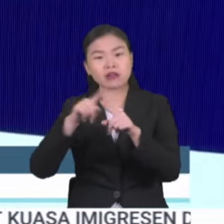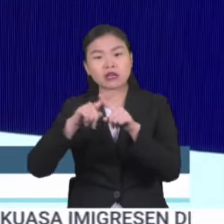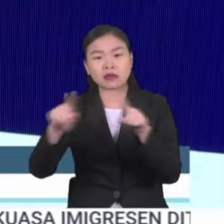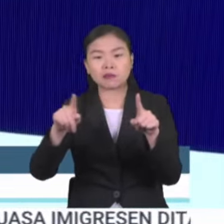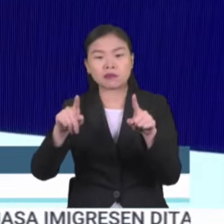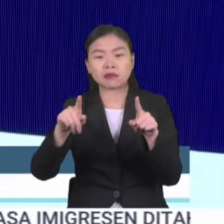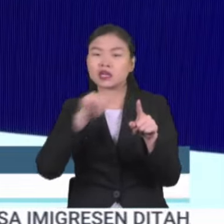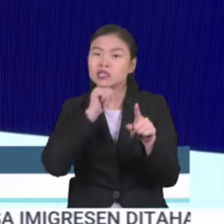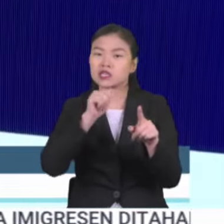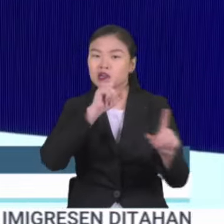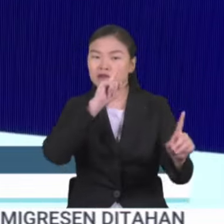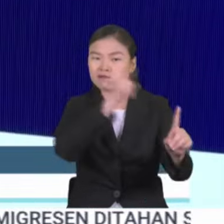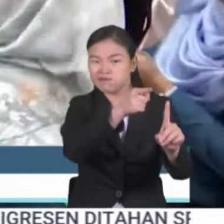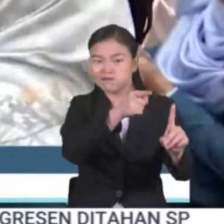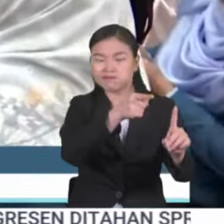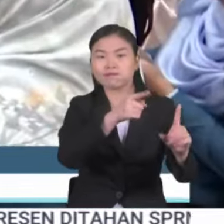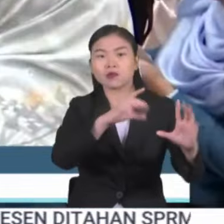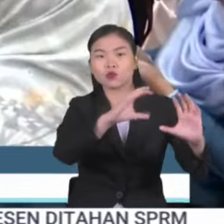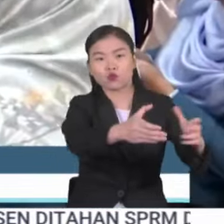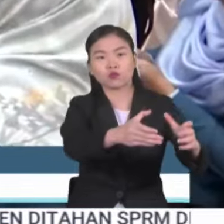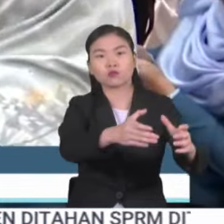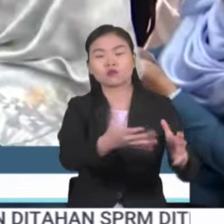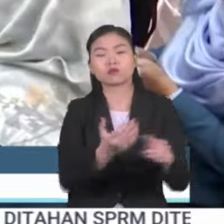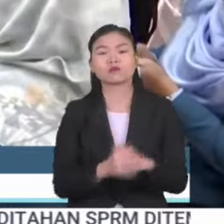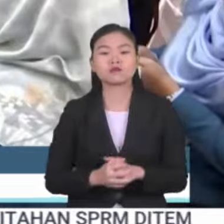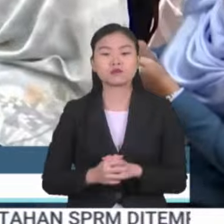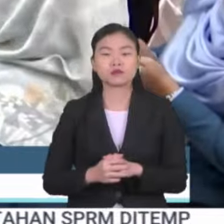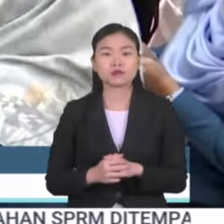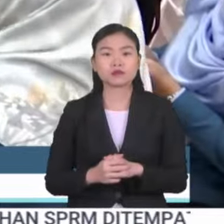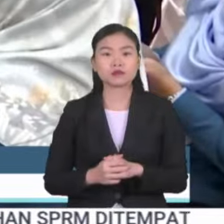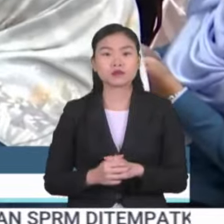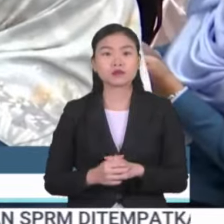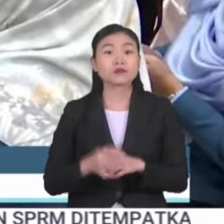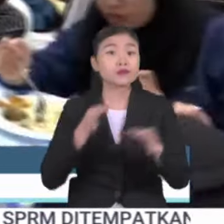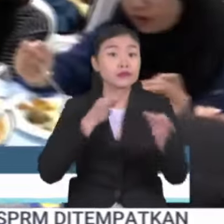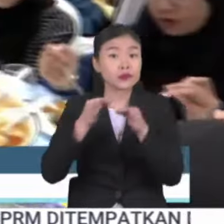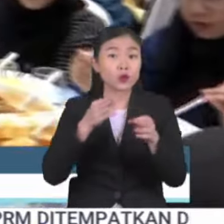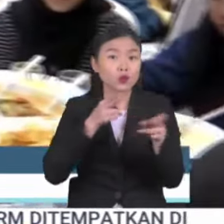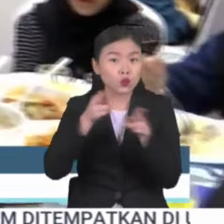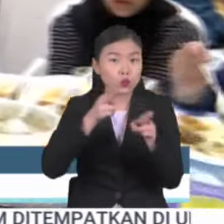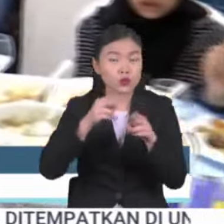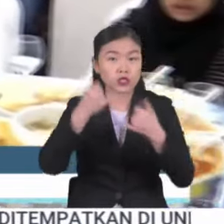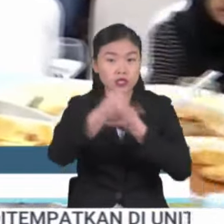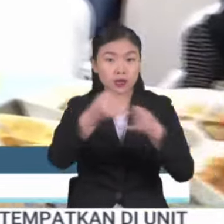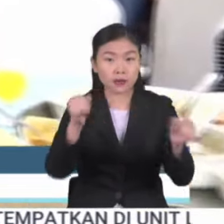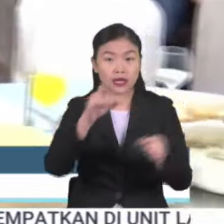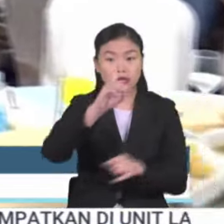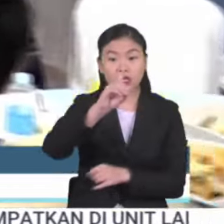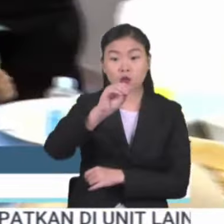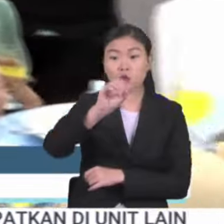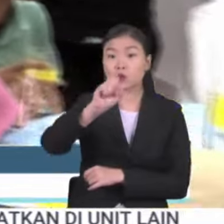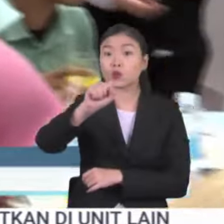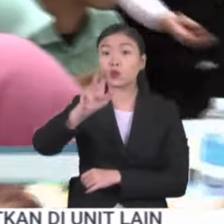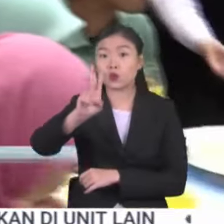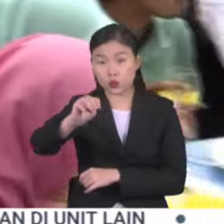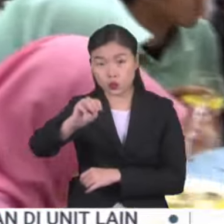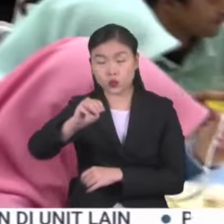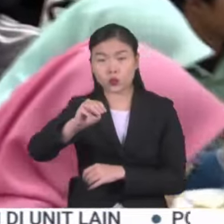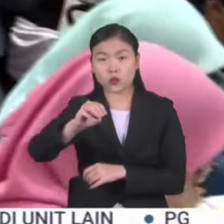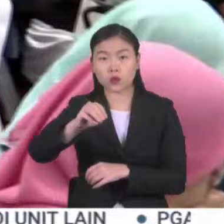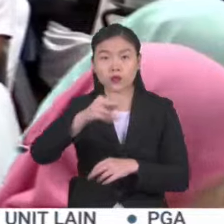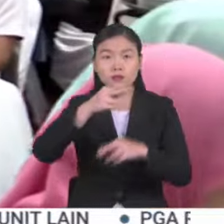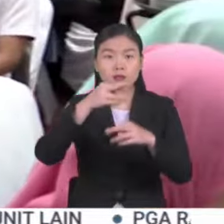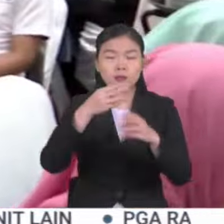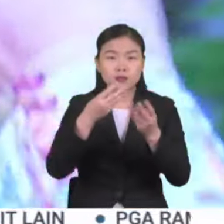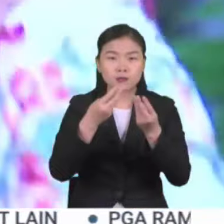sampai kepada kumpulan sasaran. Justru jelasnya usaha Jabatan Perangkaan Malaysia DOSM menyelenggara data